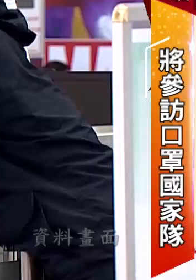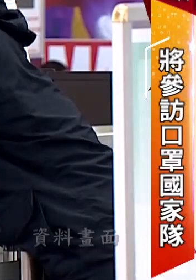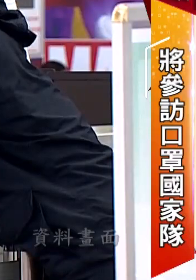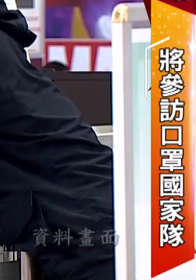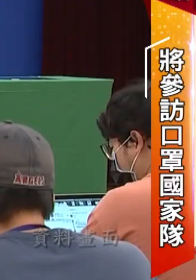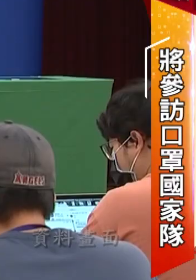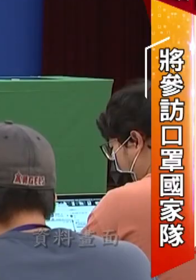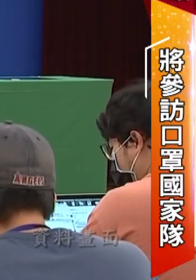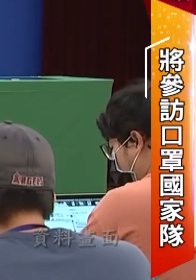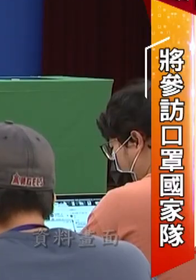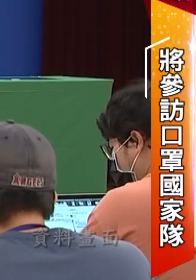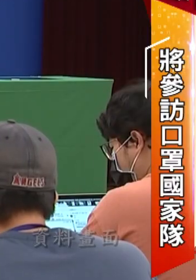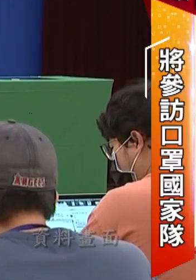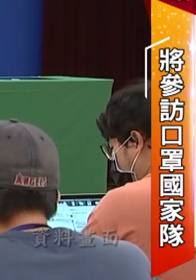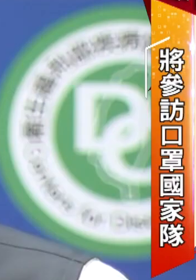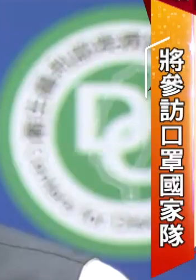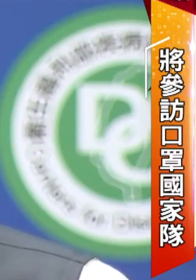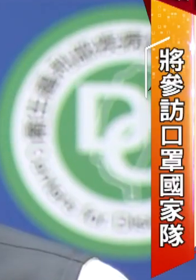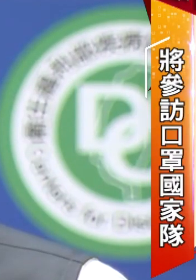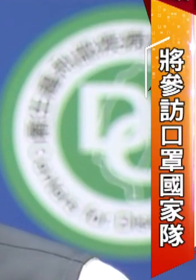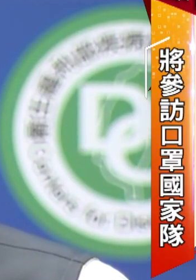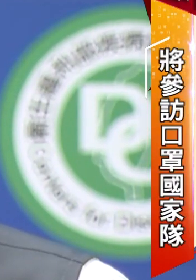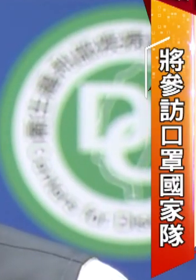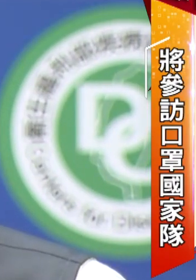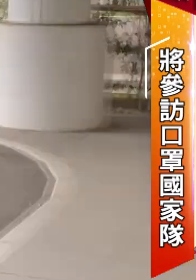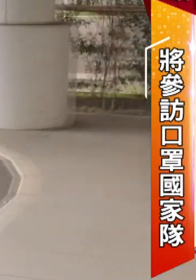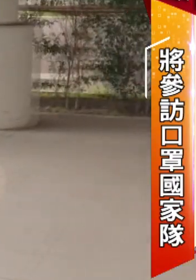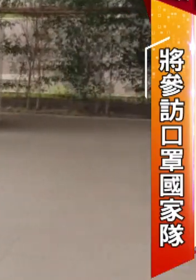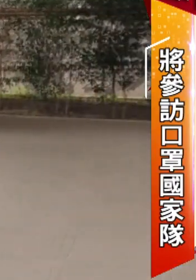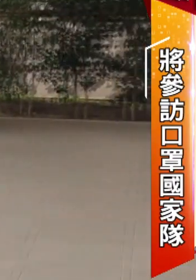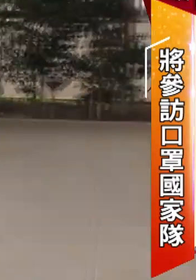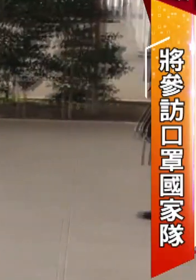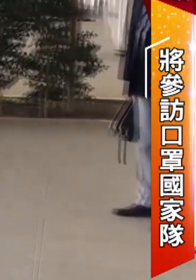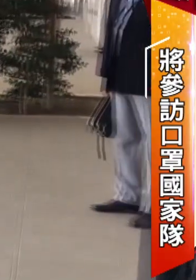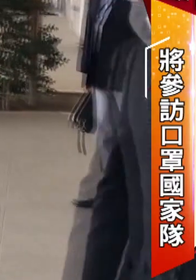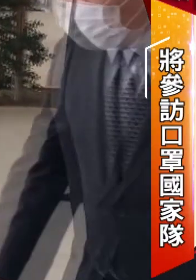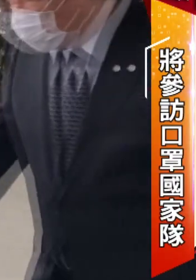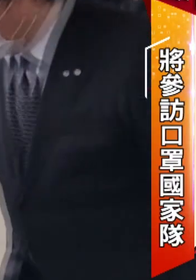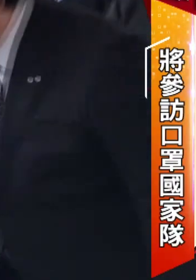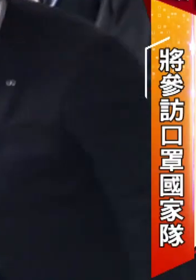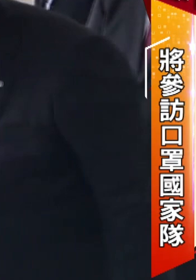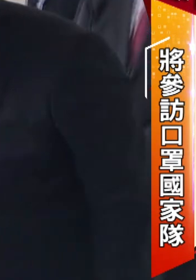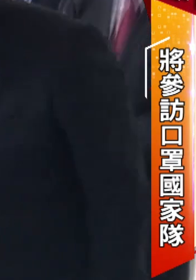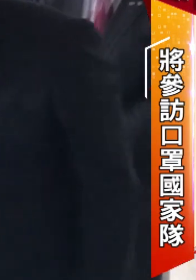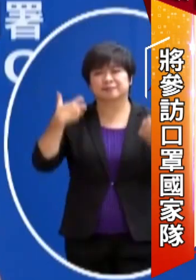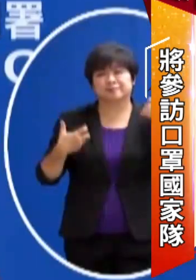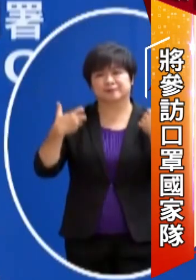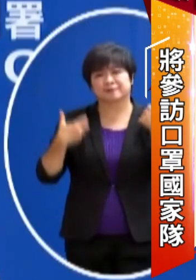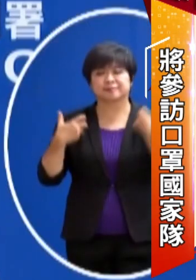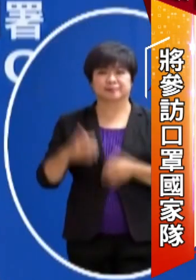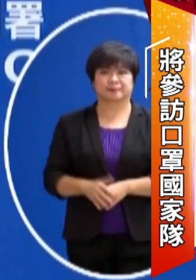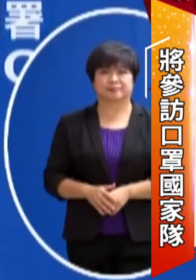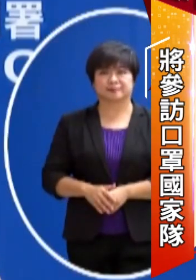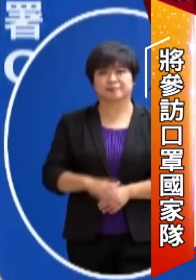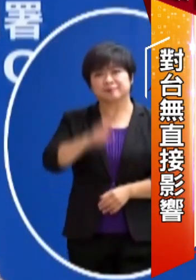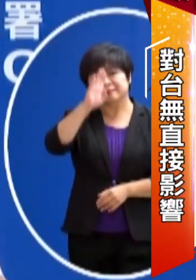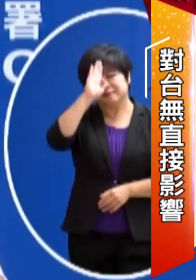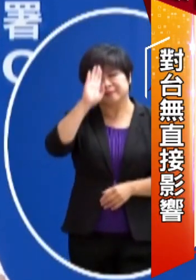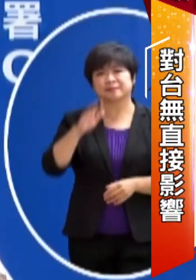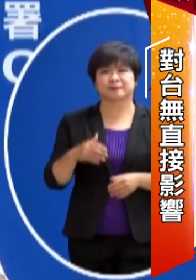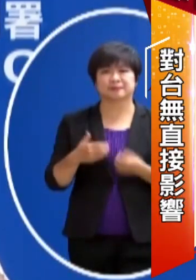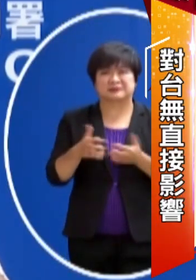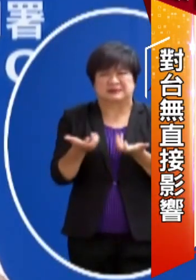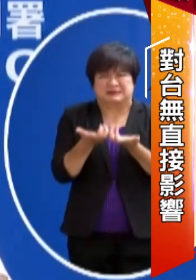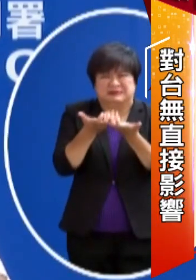源的情况。指挥中心还是强调疫情可控。至于这两天外交泡泡也引发关注。 那请大家不要